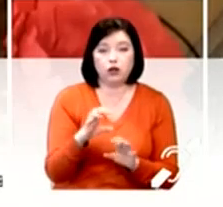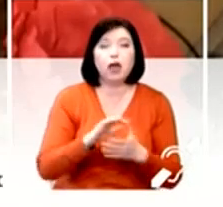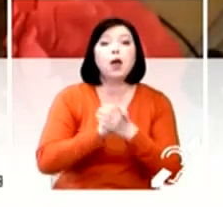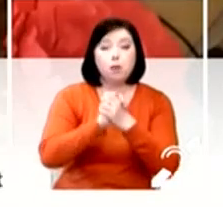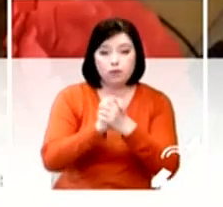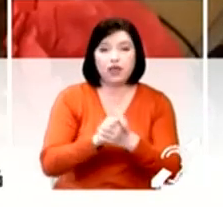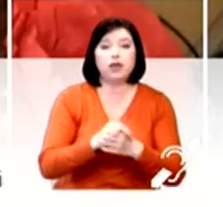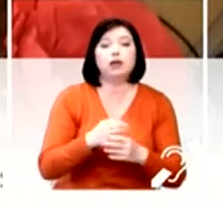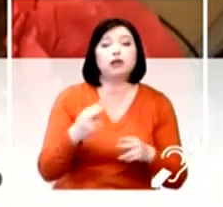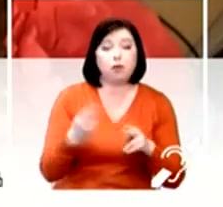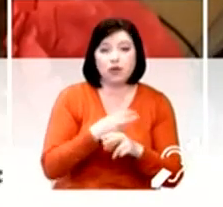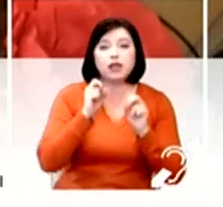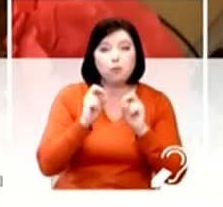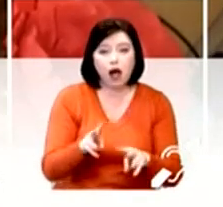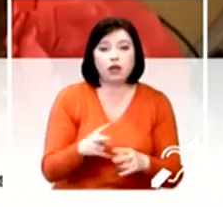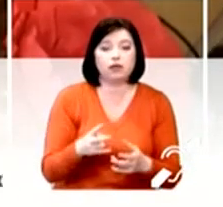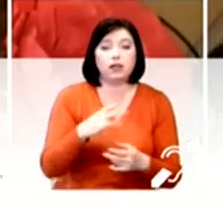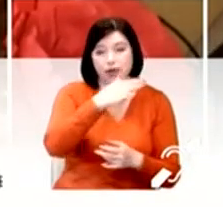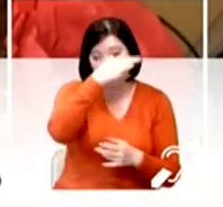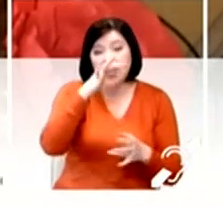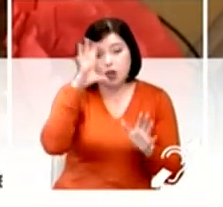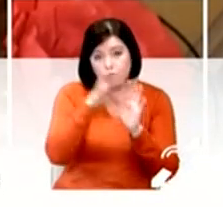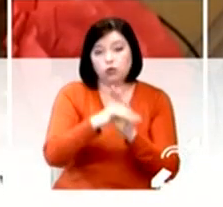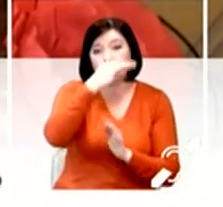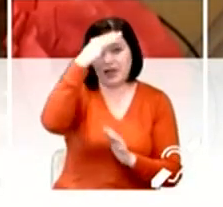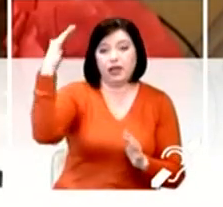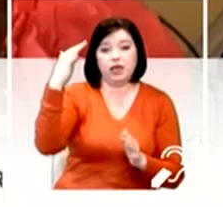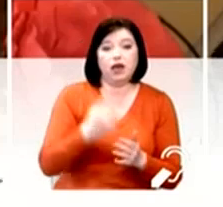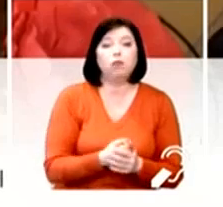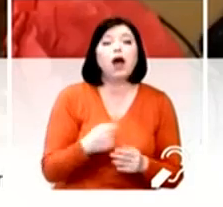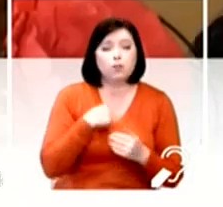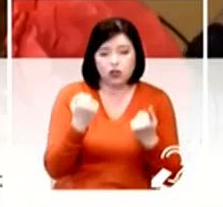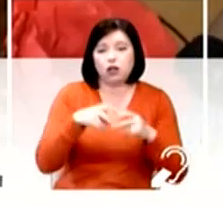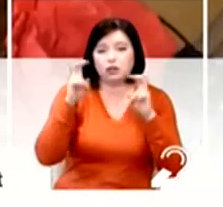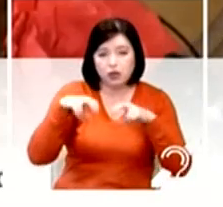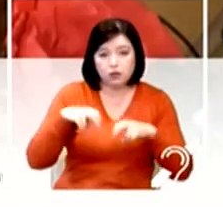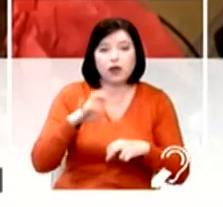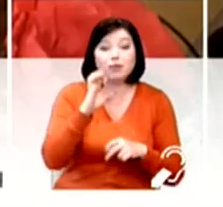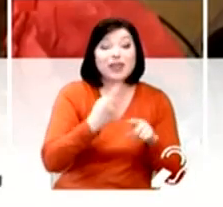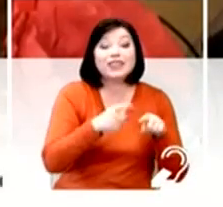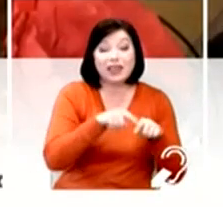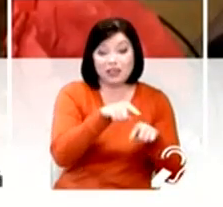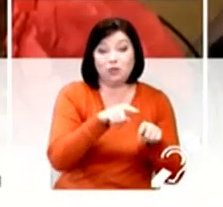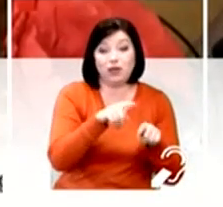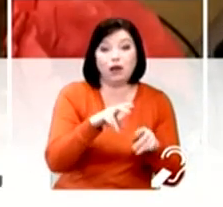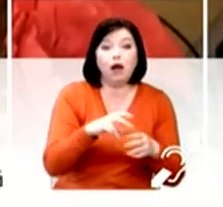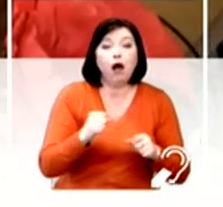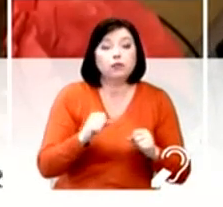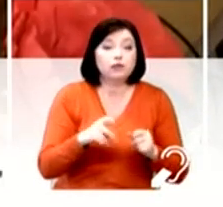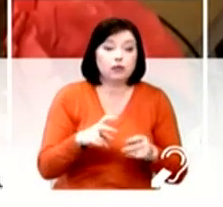pacea, siguranța, securitate, inclusiv a spațiului aerian. Ne clarificăm cu aceste temeri